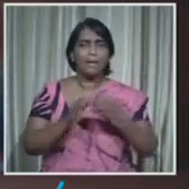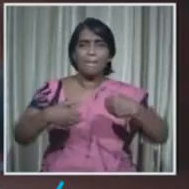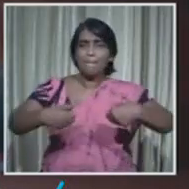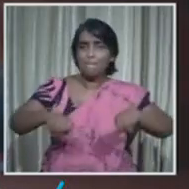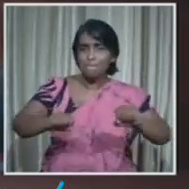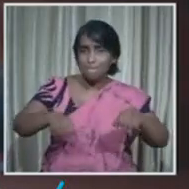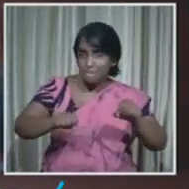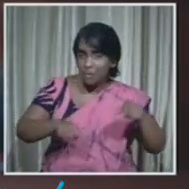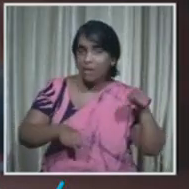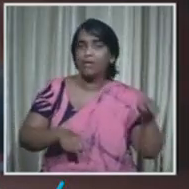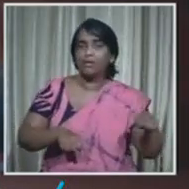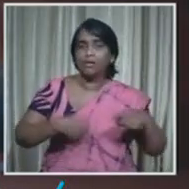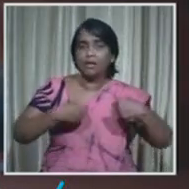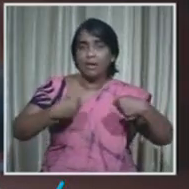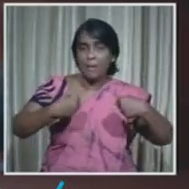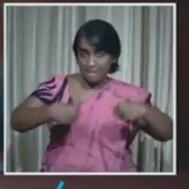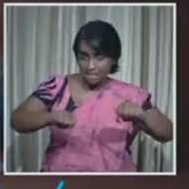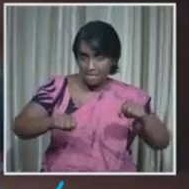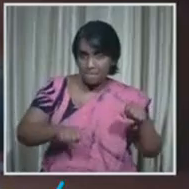කෙනා